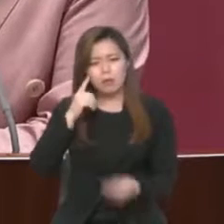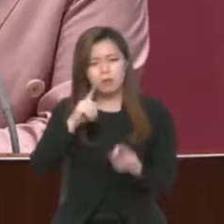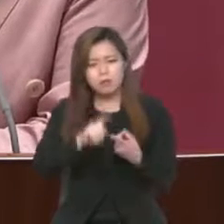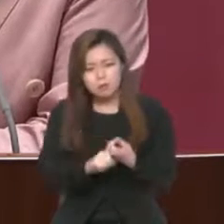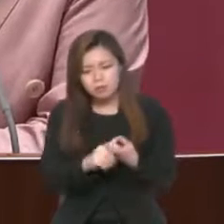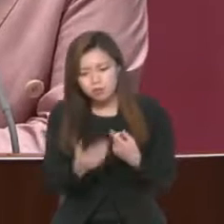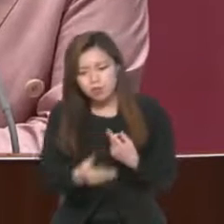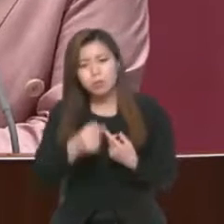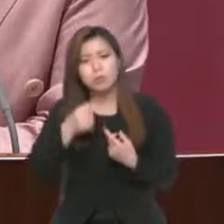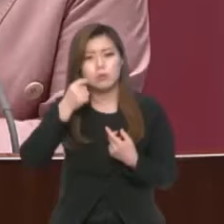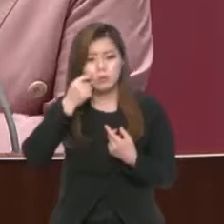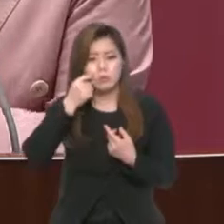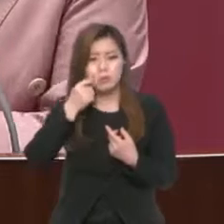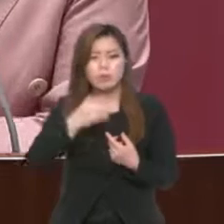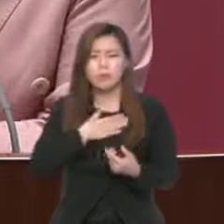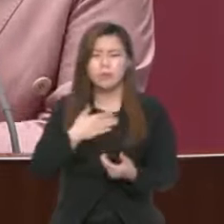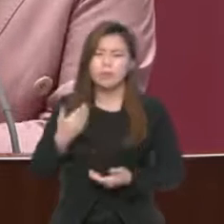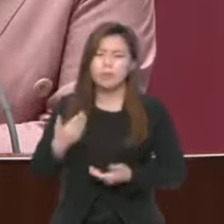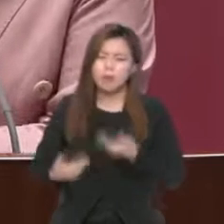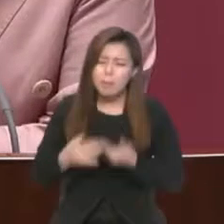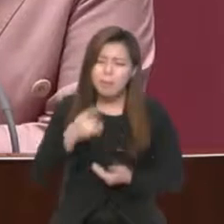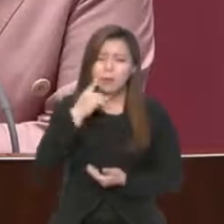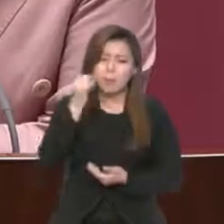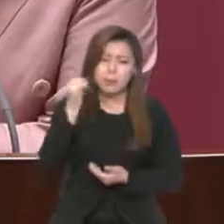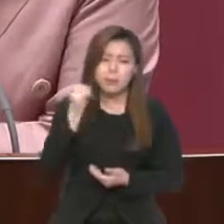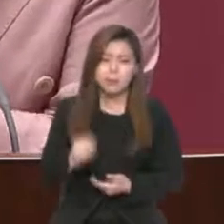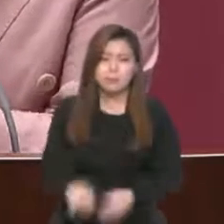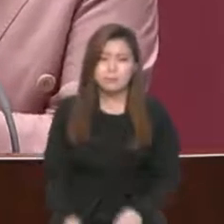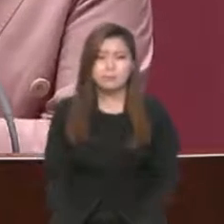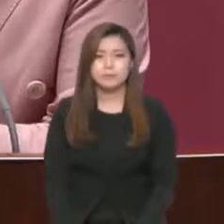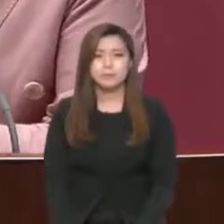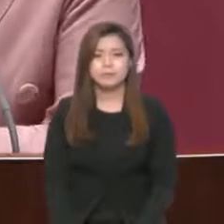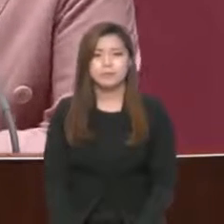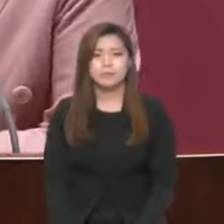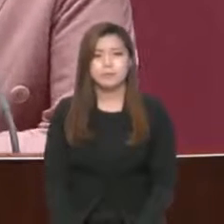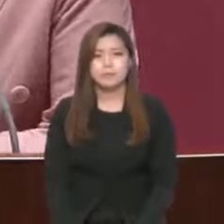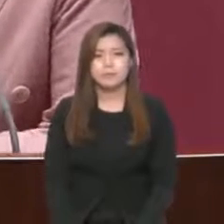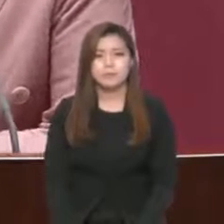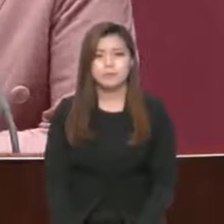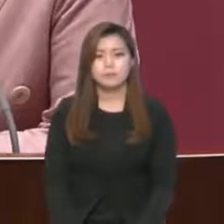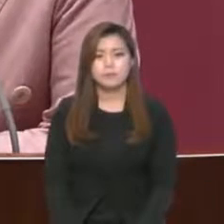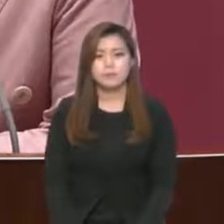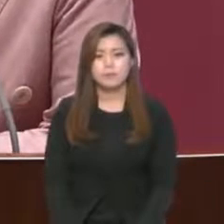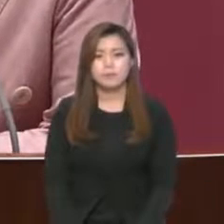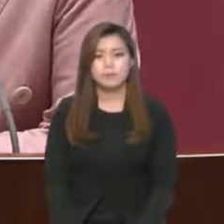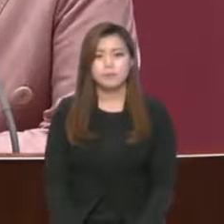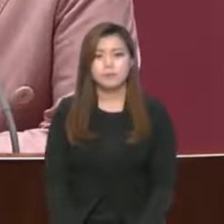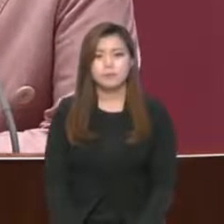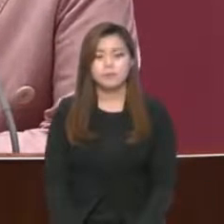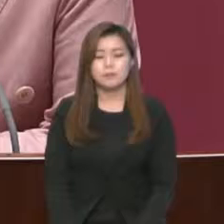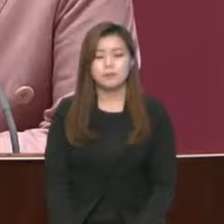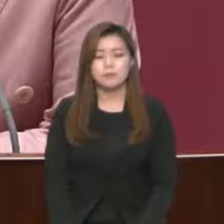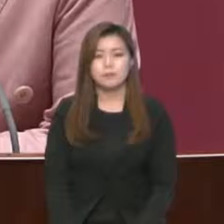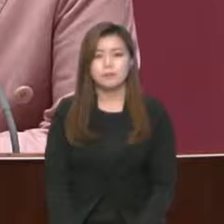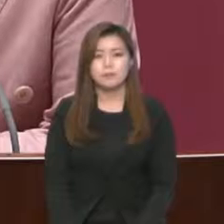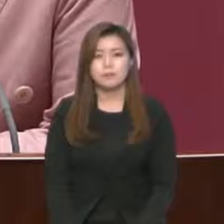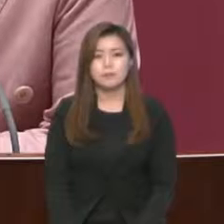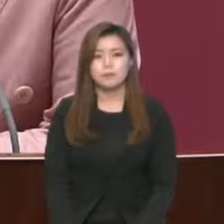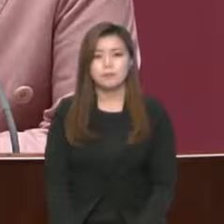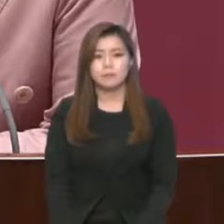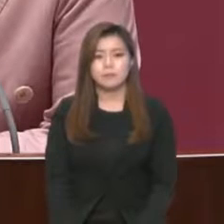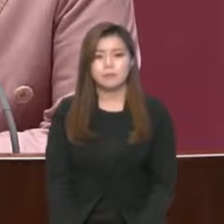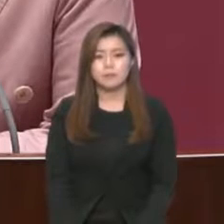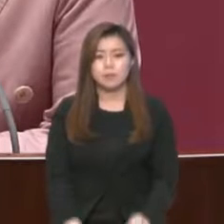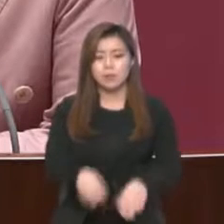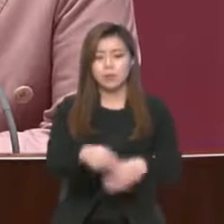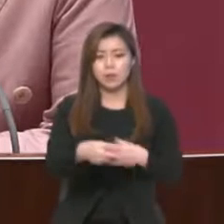그냥 있는 엄마인 거죠. 예결위에서 발을 대서 여쭤봤습니다. 그러면 다음 걸 물어보겠습니다. 이제 병가